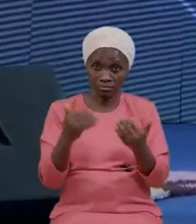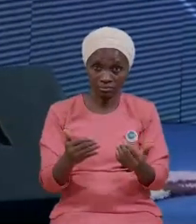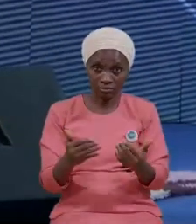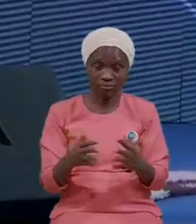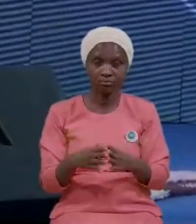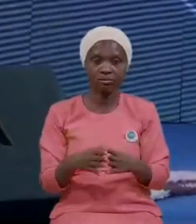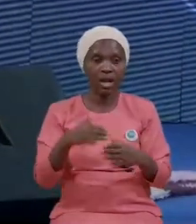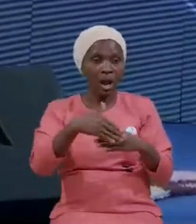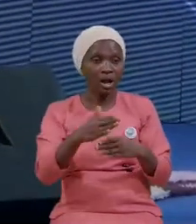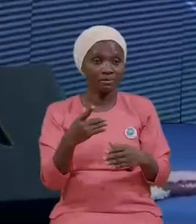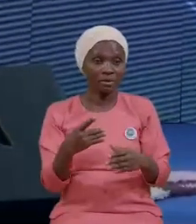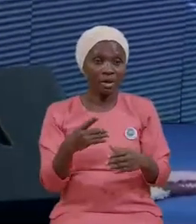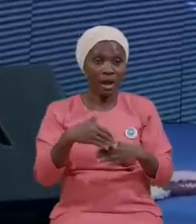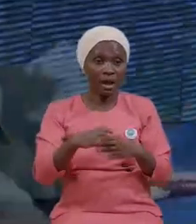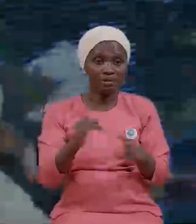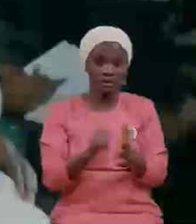Après que Jean eut été livré,